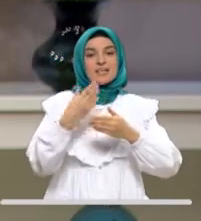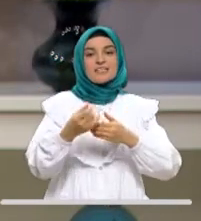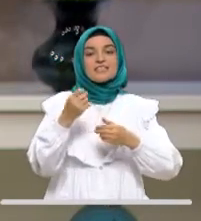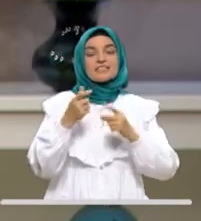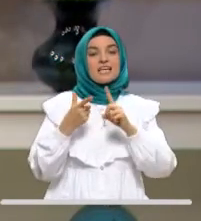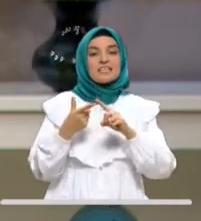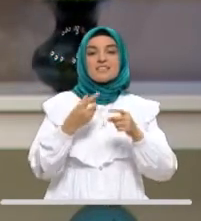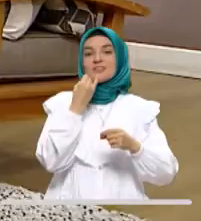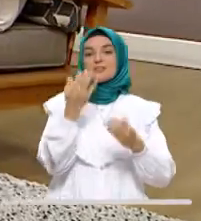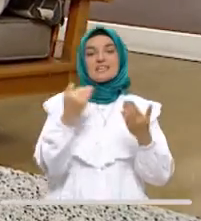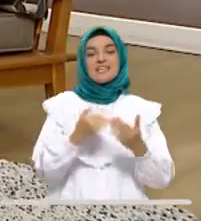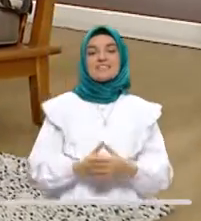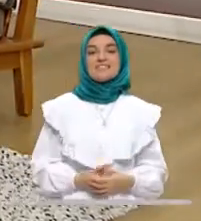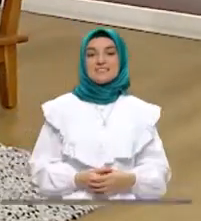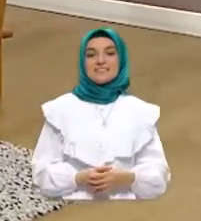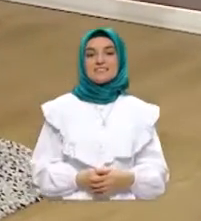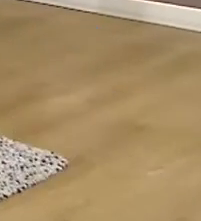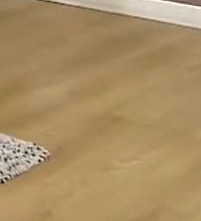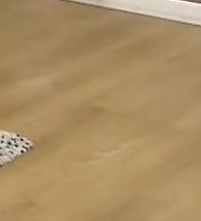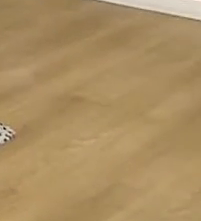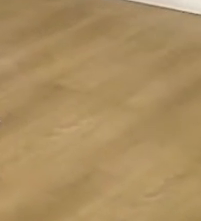konuğumuz geliyor olacak.